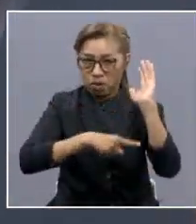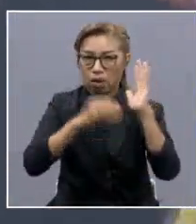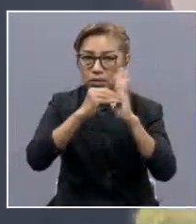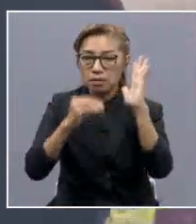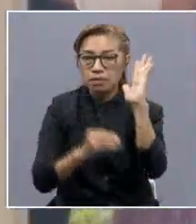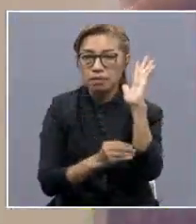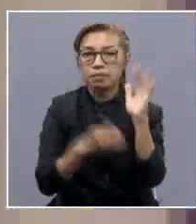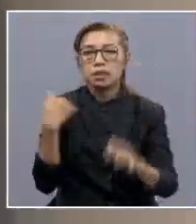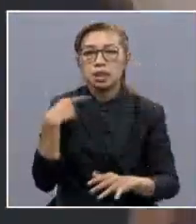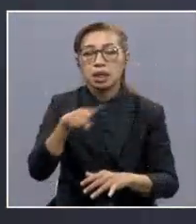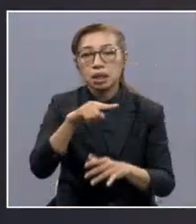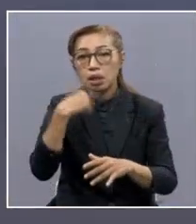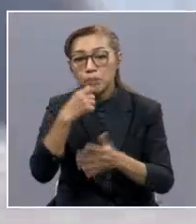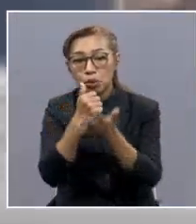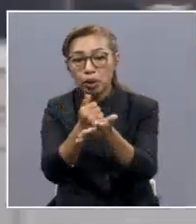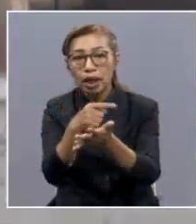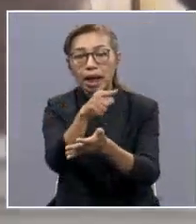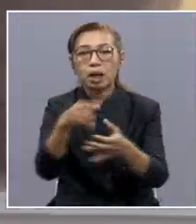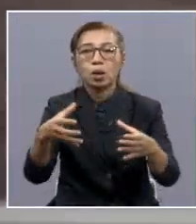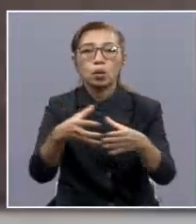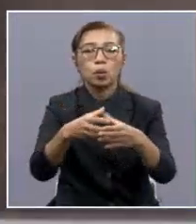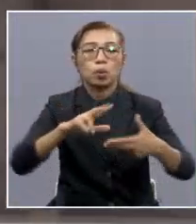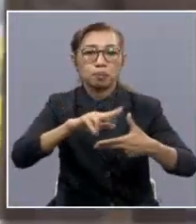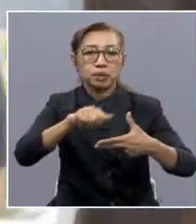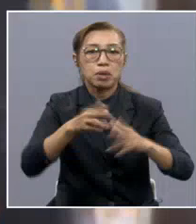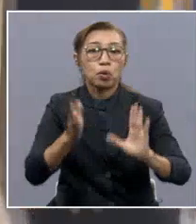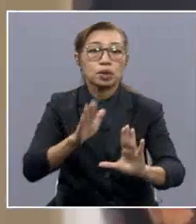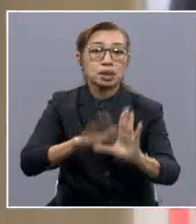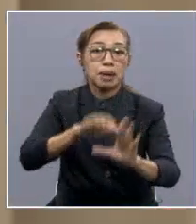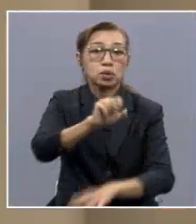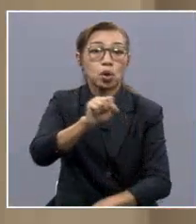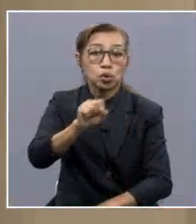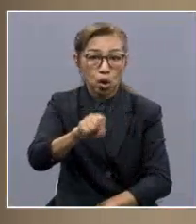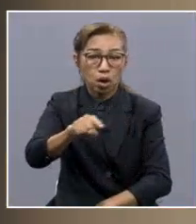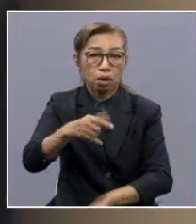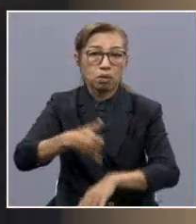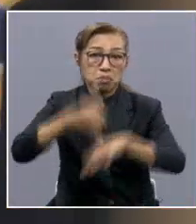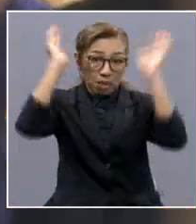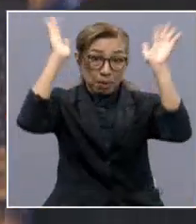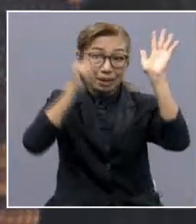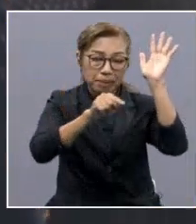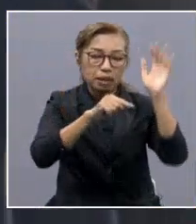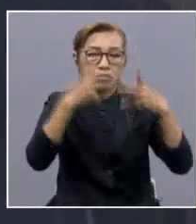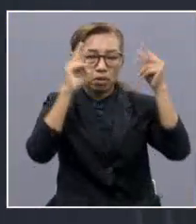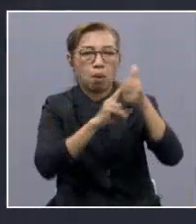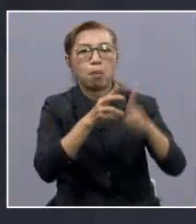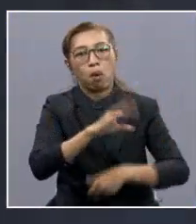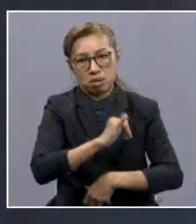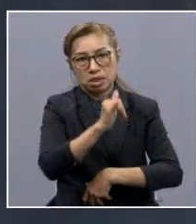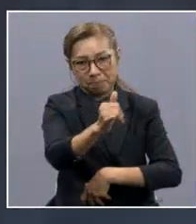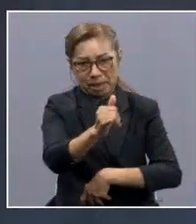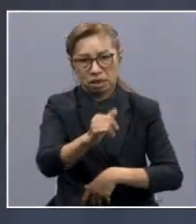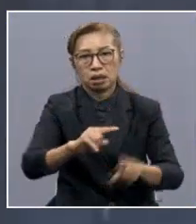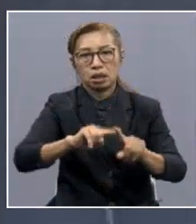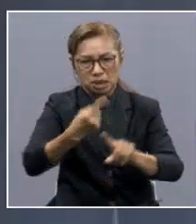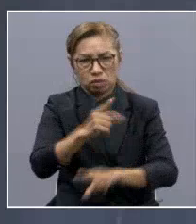ช่วยว่าที่ผู้สมัครส.ส.พักหาเสียงในวันที่28มกราคมซึ่งก็เป็นวันเดียวกันอย่างที่บอกไปอะครับวันเดียวกันกับที่พลเอกประยุทธ์เตรียมขึ้นป